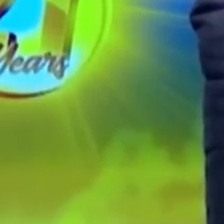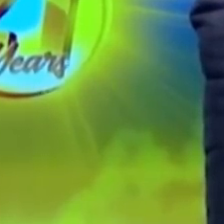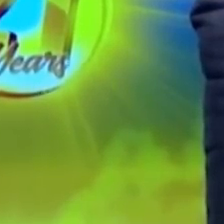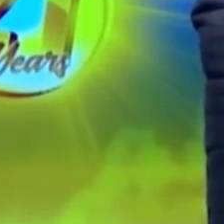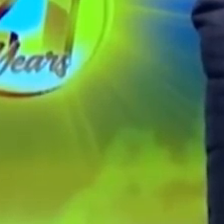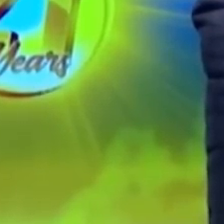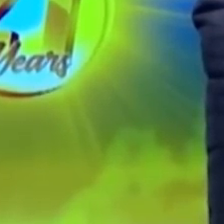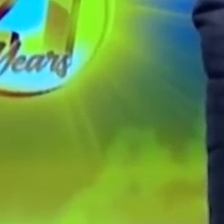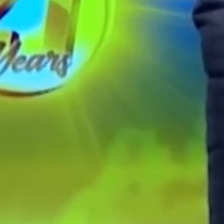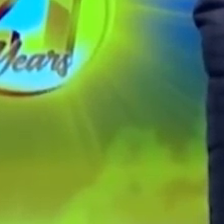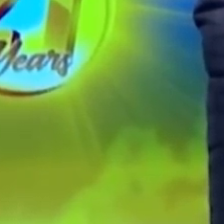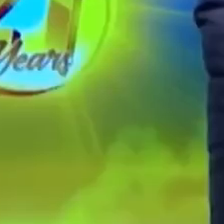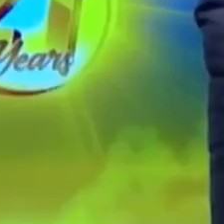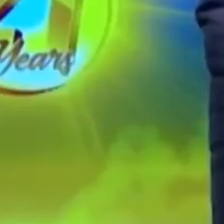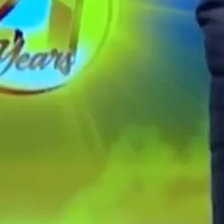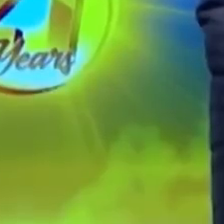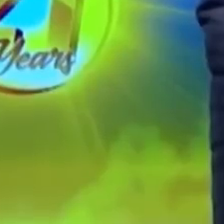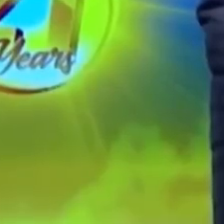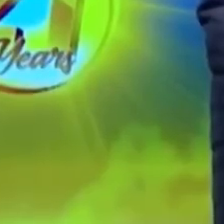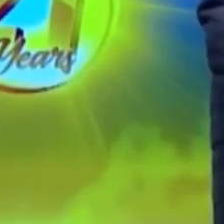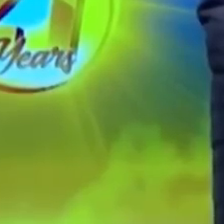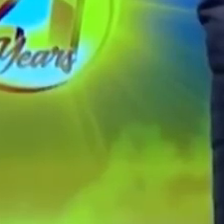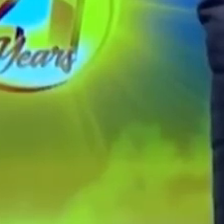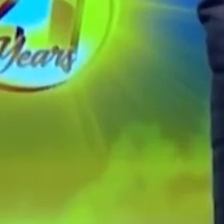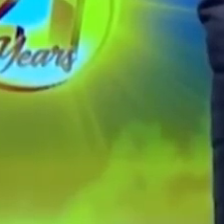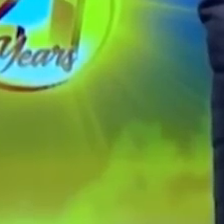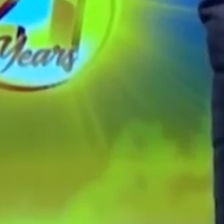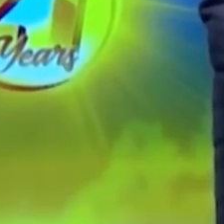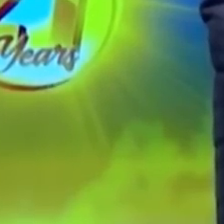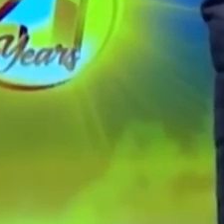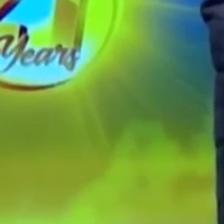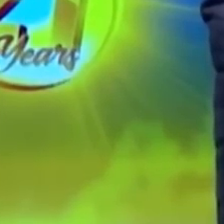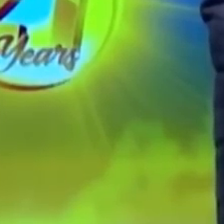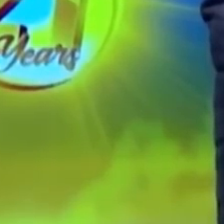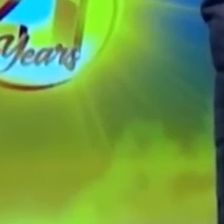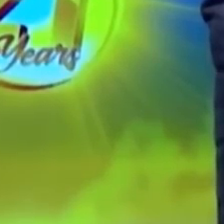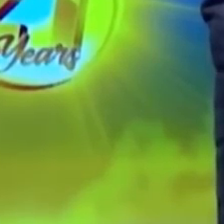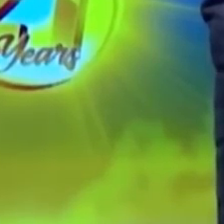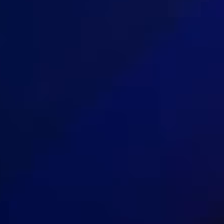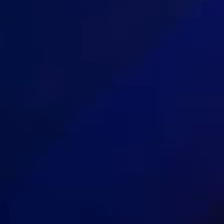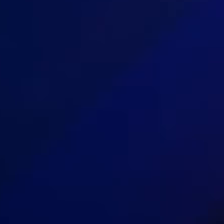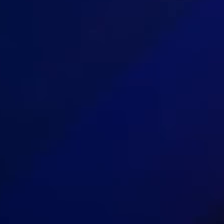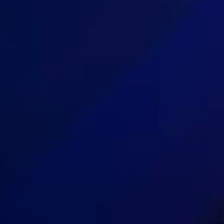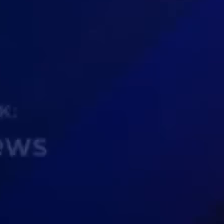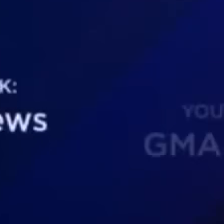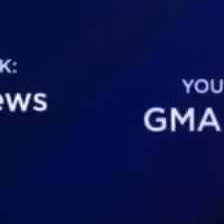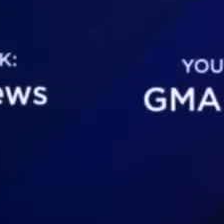masubaybayan sa GMA Pinoy TV at www.gmanews.tv.